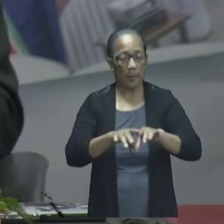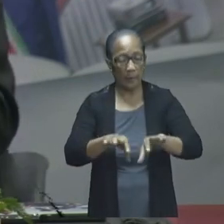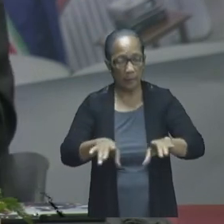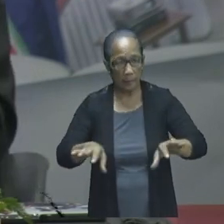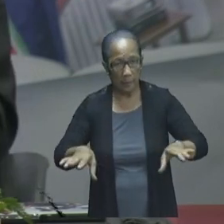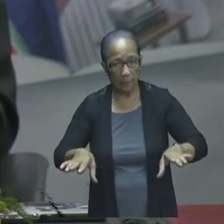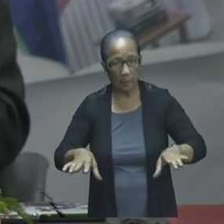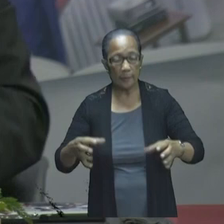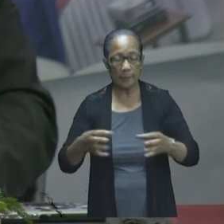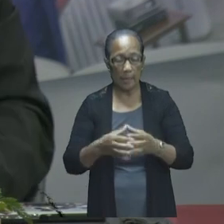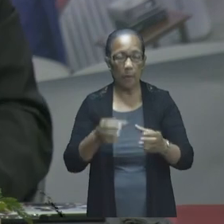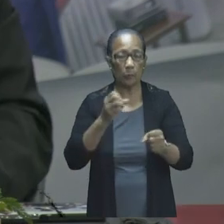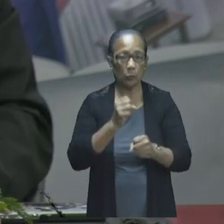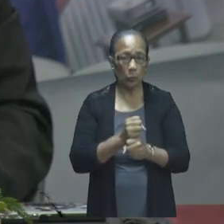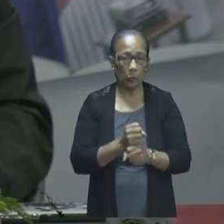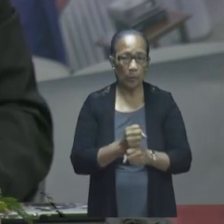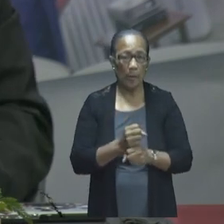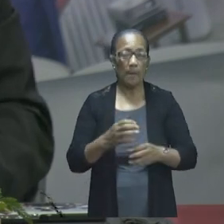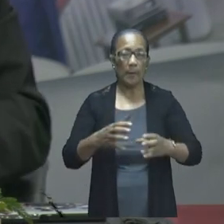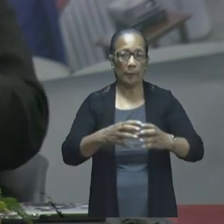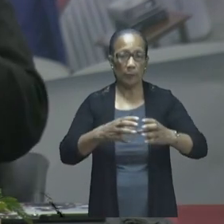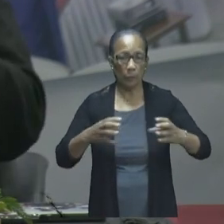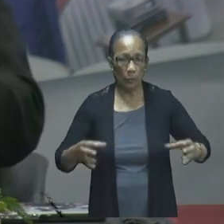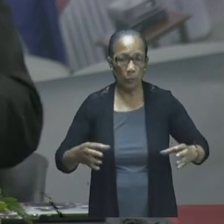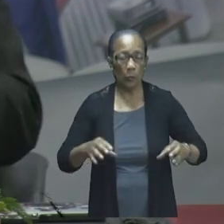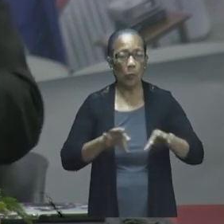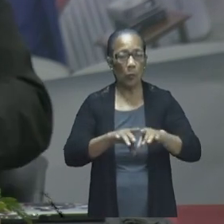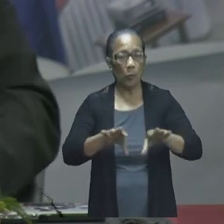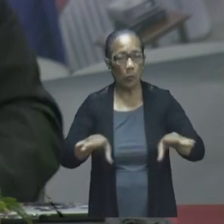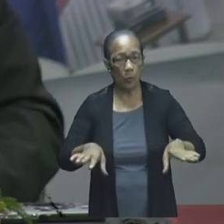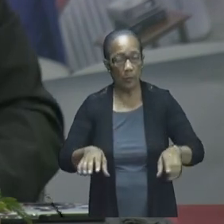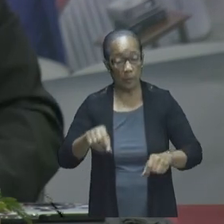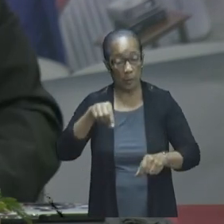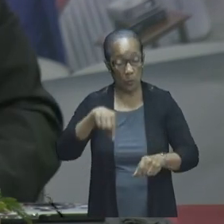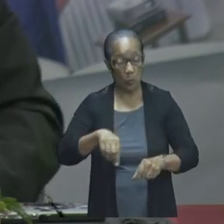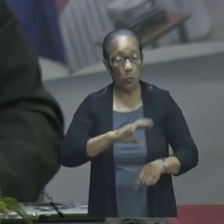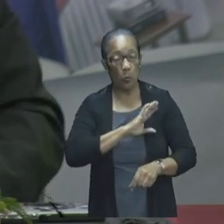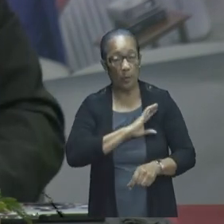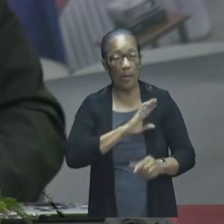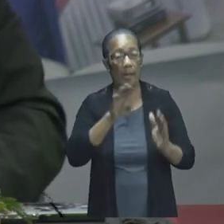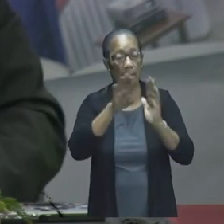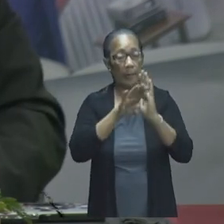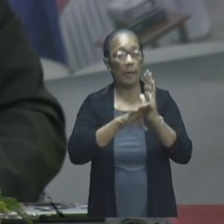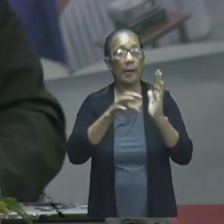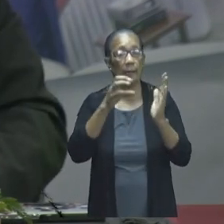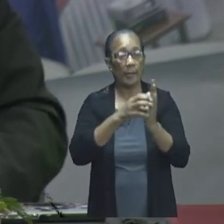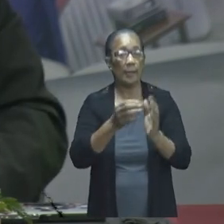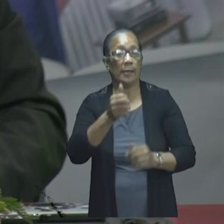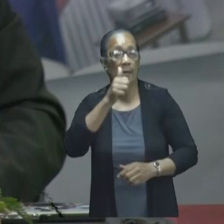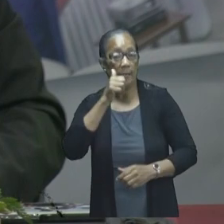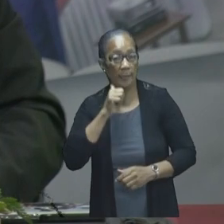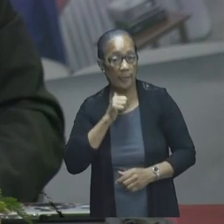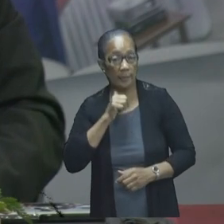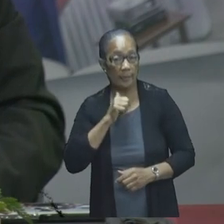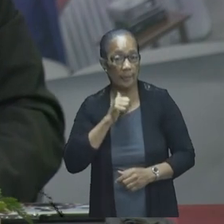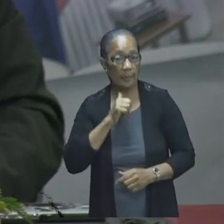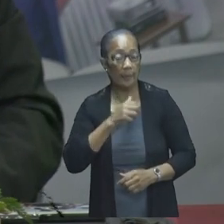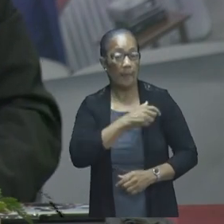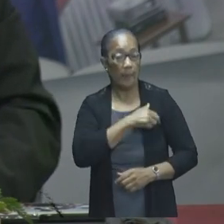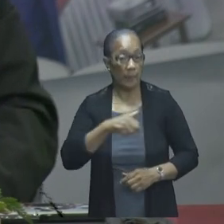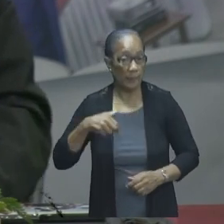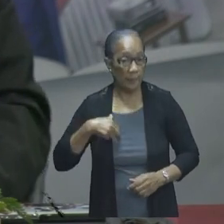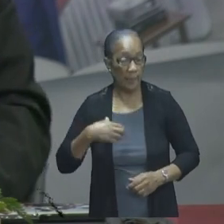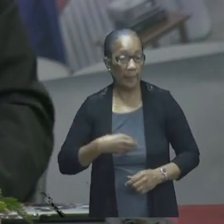met een bureau van het secretariaat er ezel en durft agenda ik heb gister met de les die de